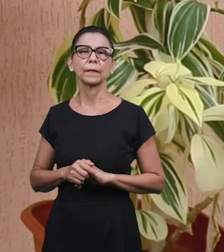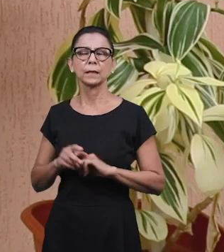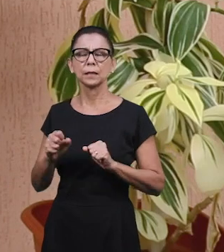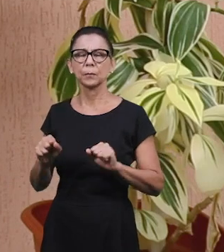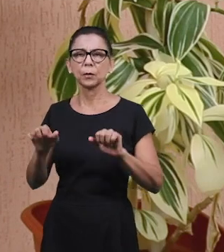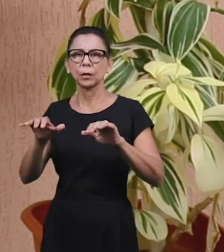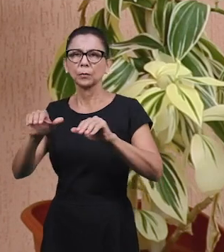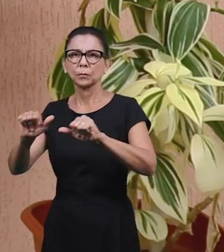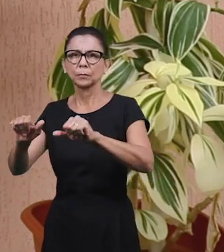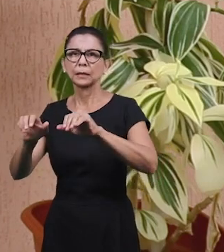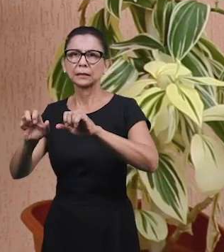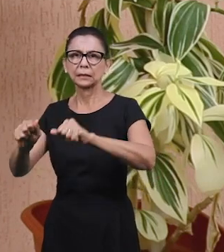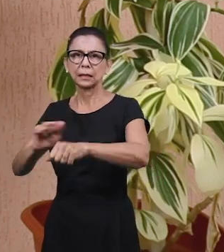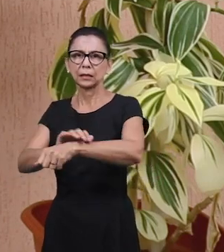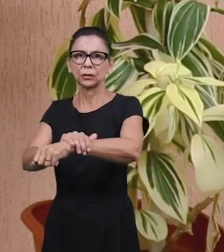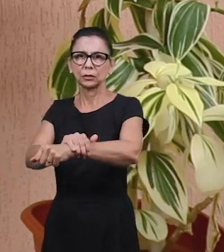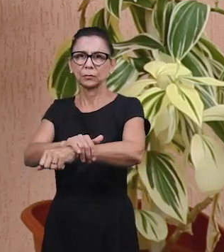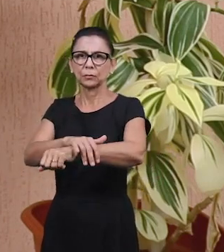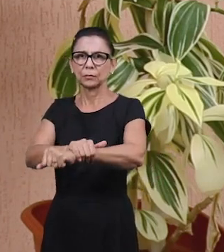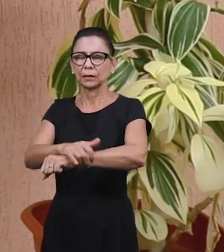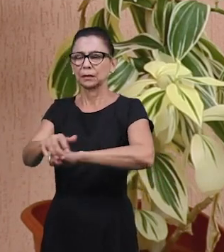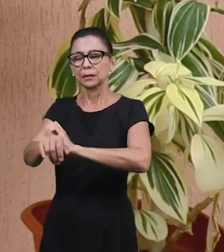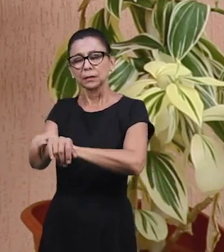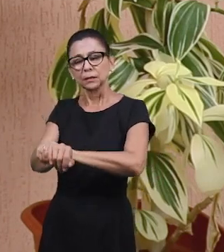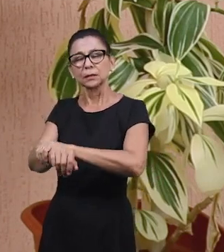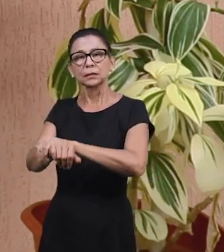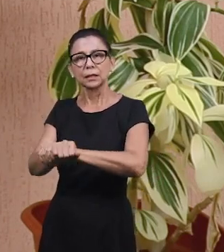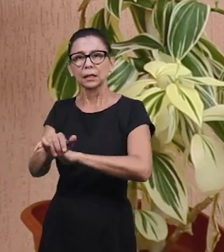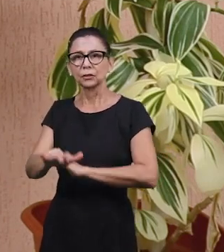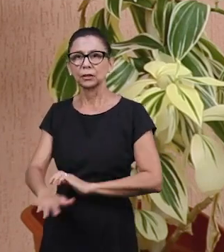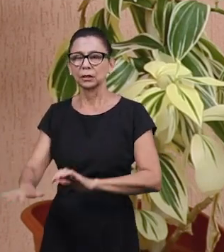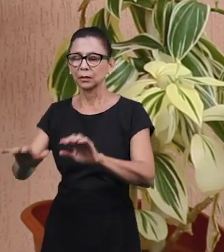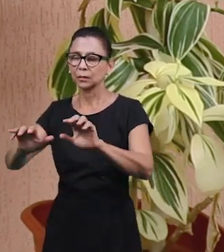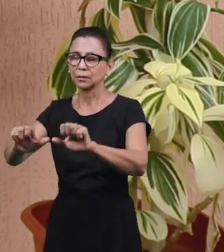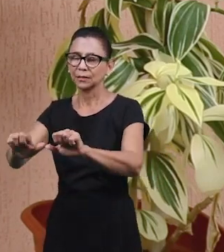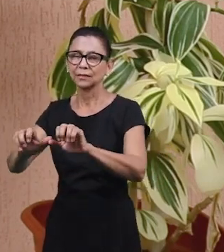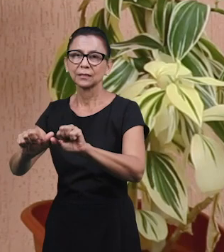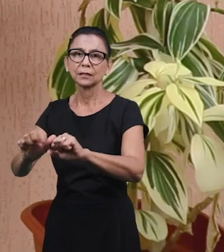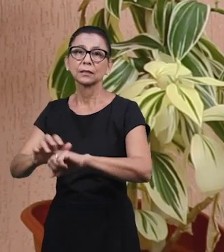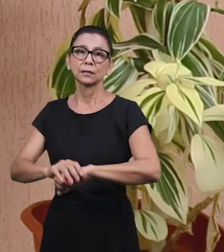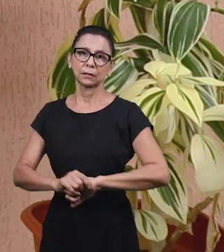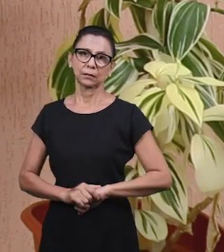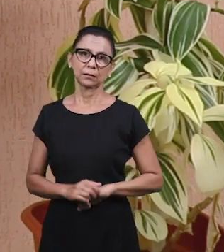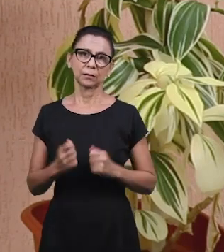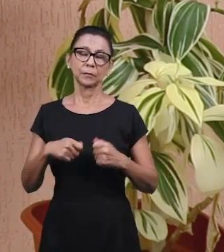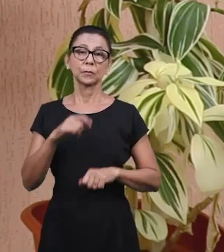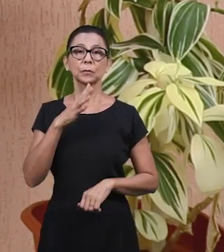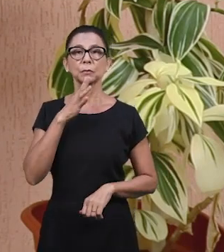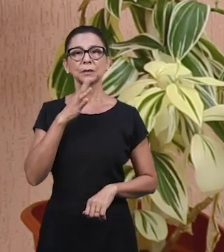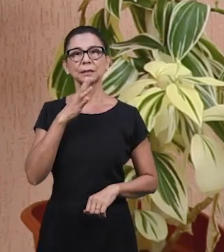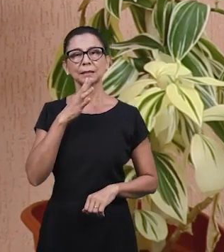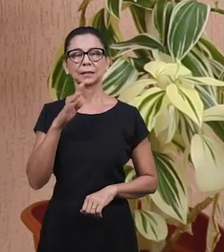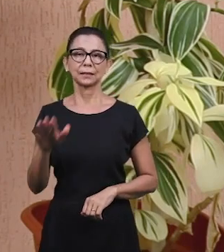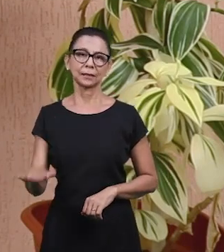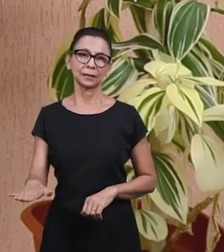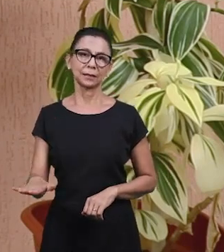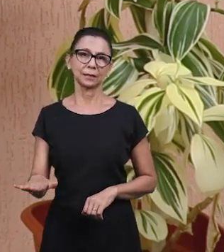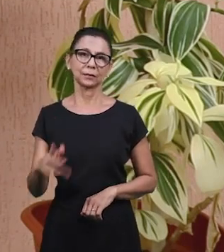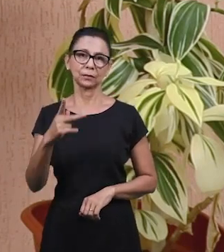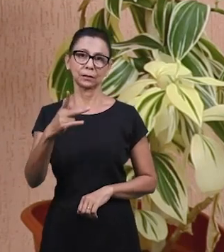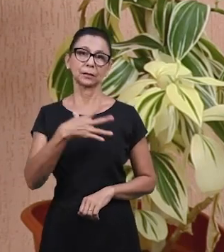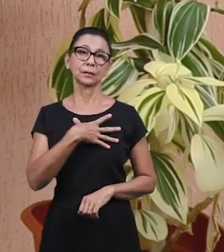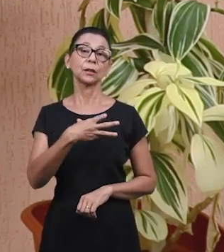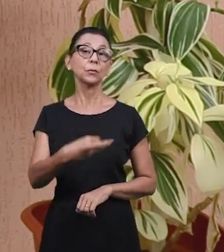suave, faire des massages à l'enfant. Pour cela, on a besoin de connaître cet enfant,